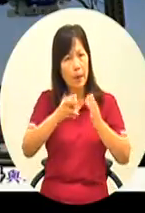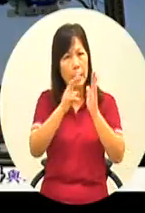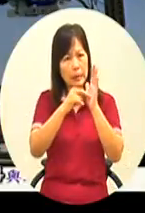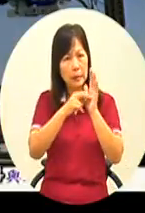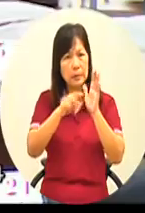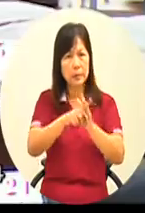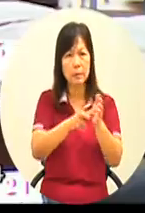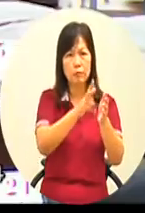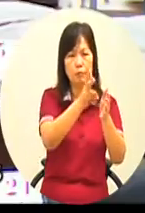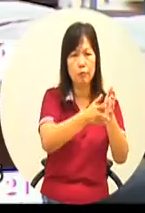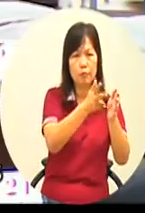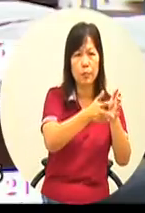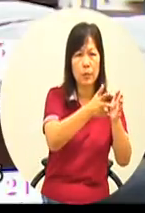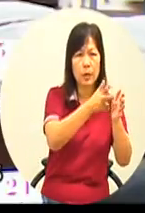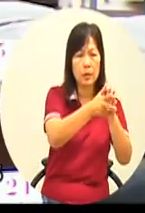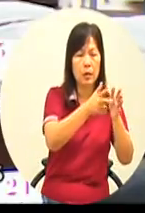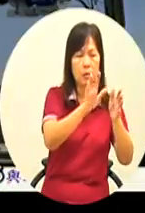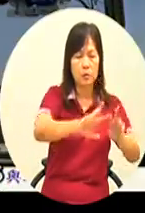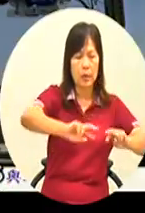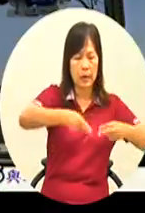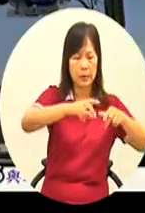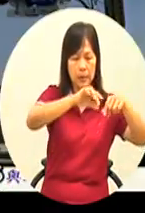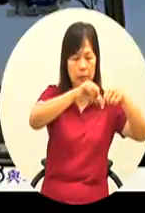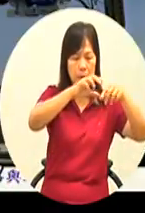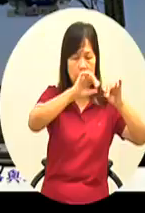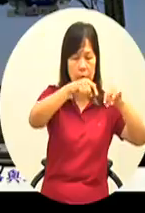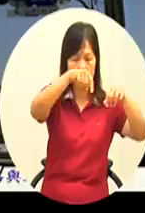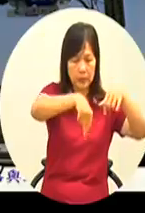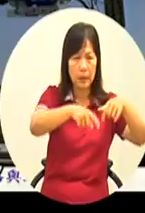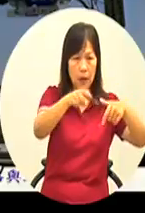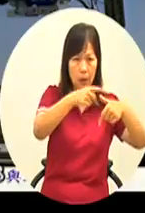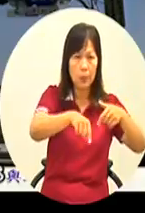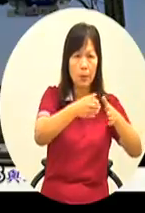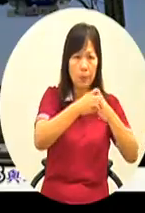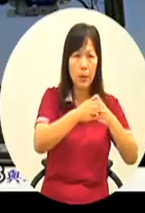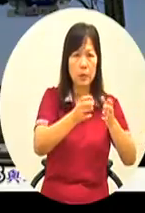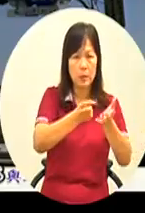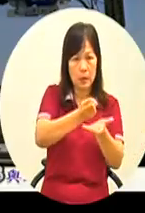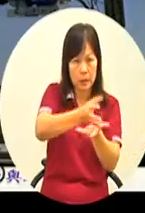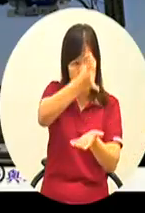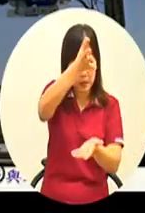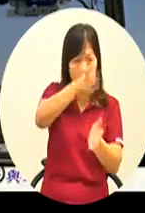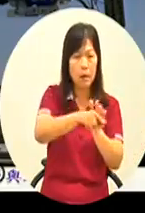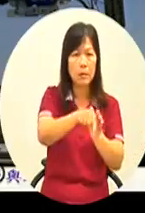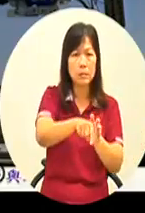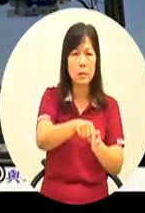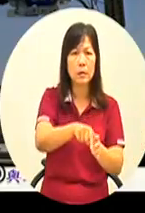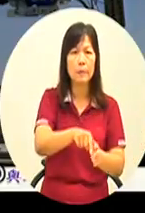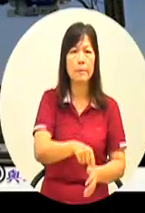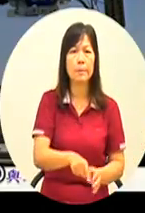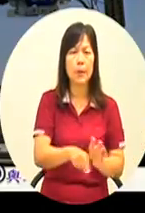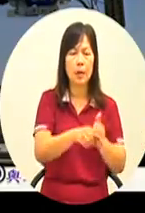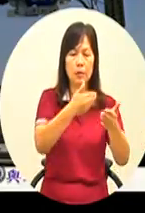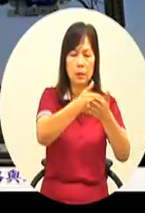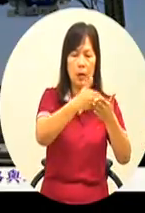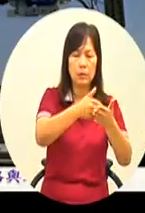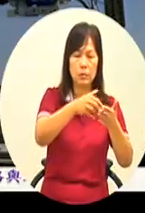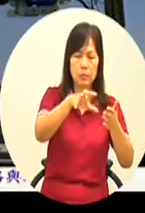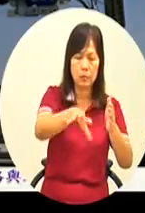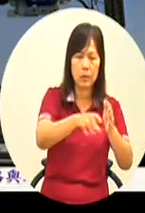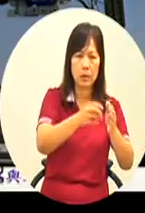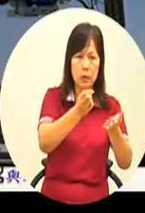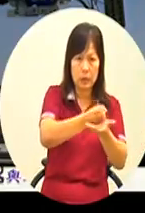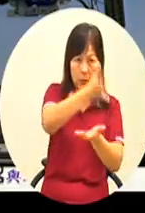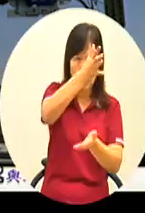铁路，我们现在在铁路地下化嘛，吼、哦，这就铁路。好，这个大楼呢？就是美术馆的大楼嘛，美术馆